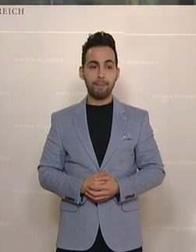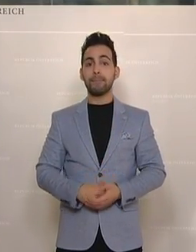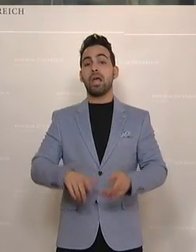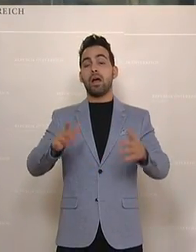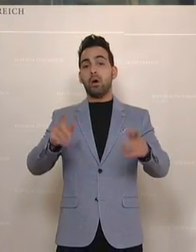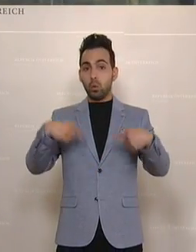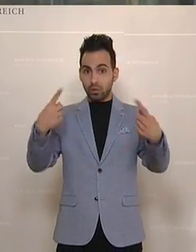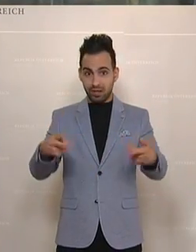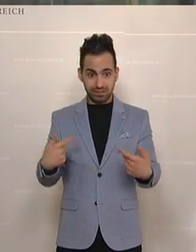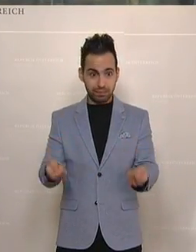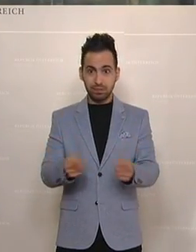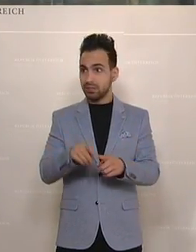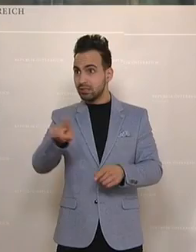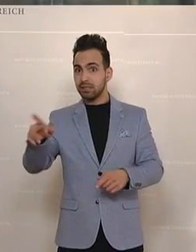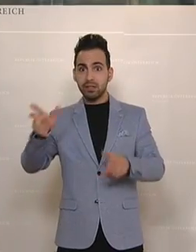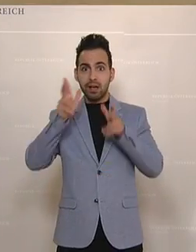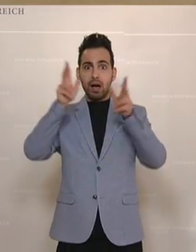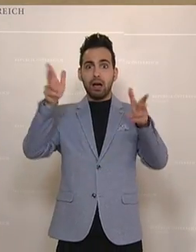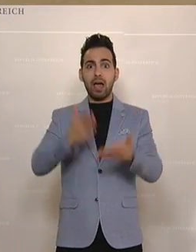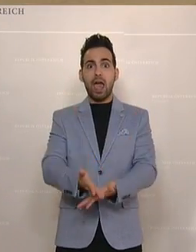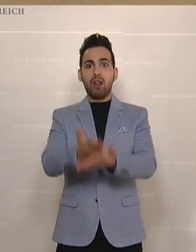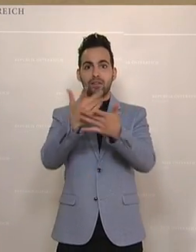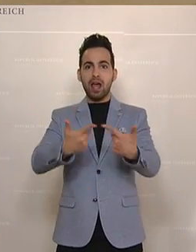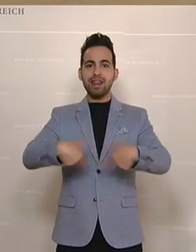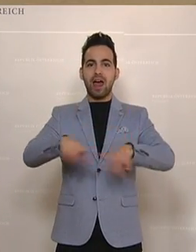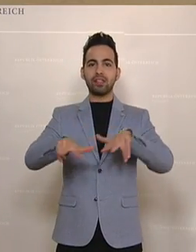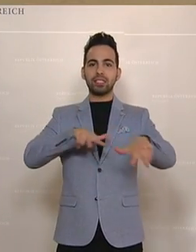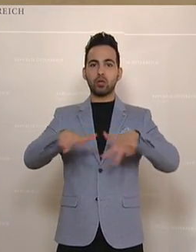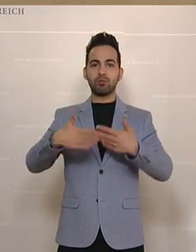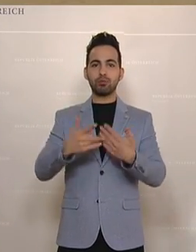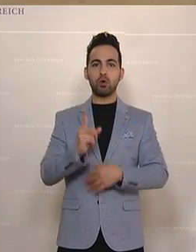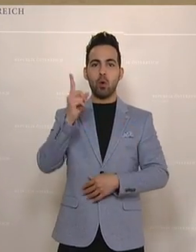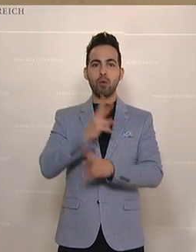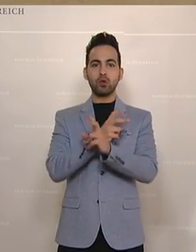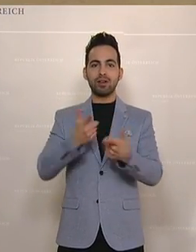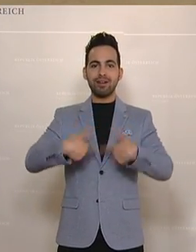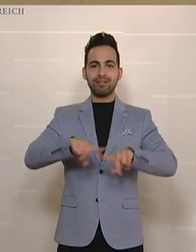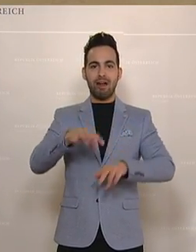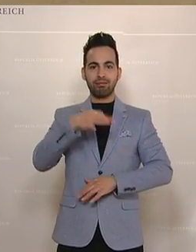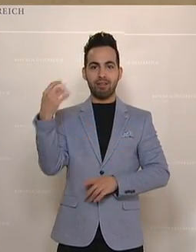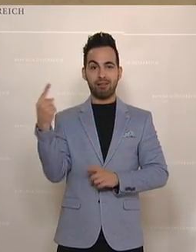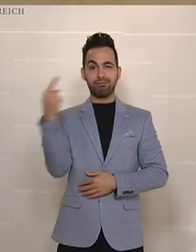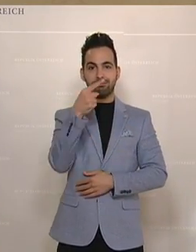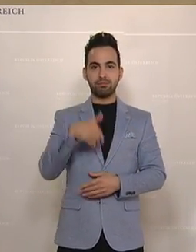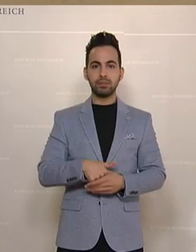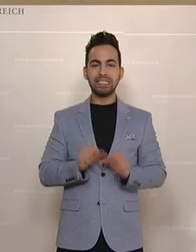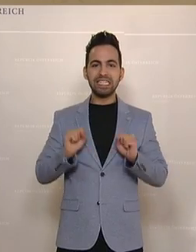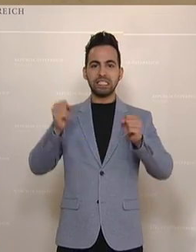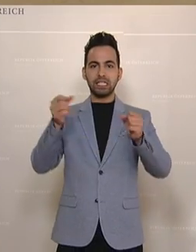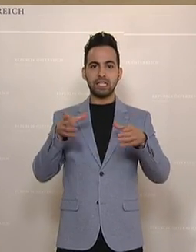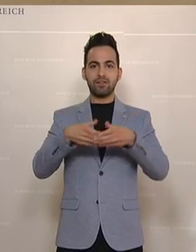Und dann gibt es fast Hilferufe, auch von den Landesregierungen, zum Beispiel vom Oberösterreichischen Landtag, wo auf Initiative der